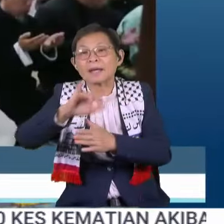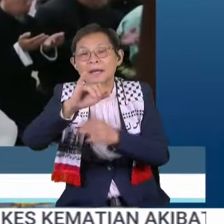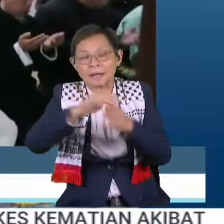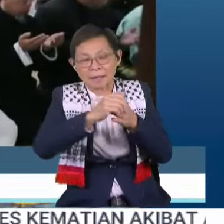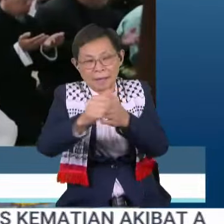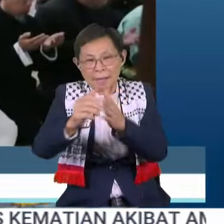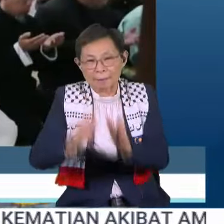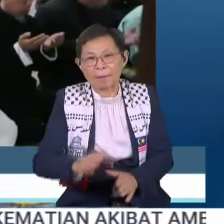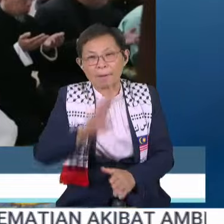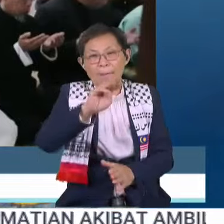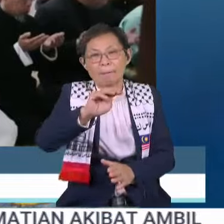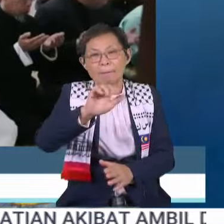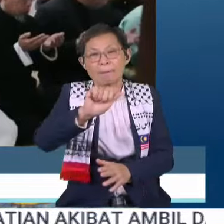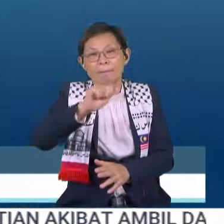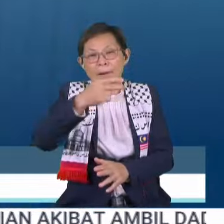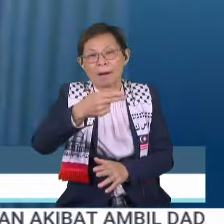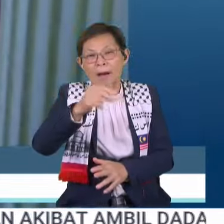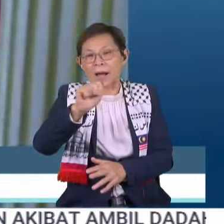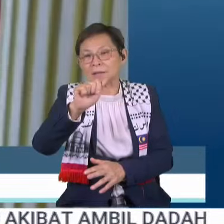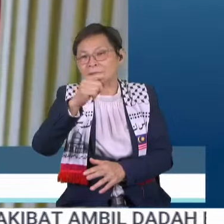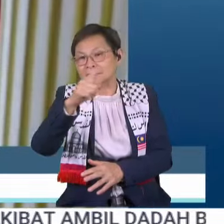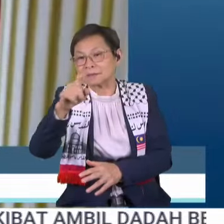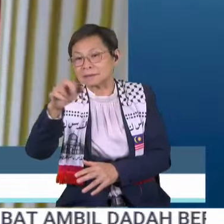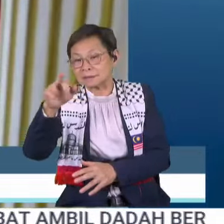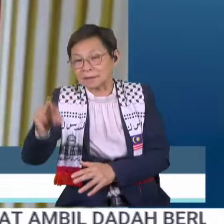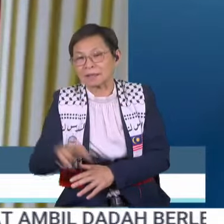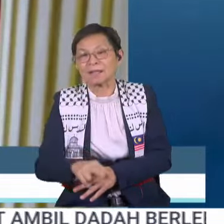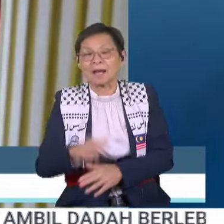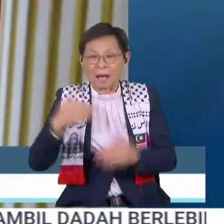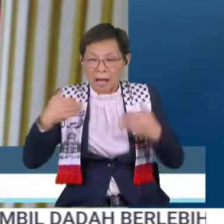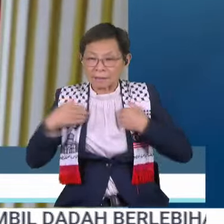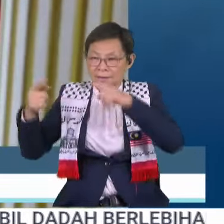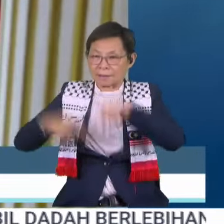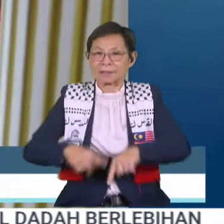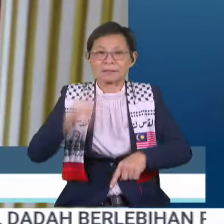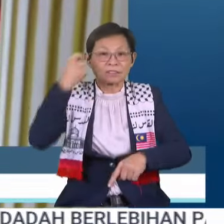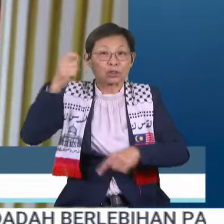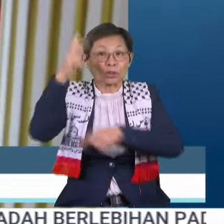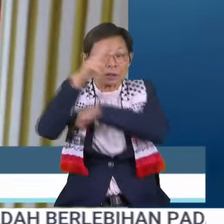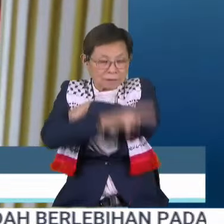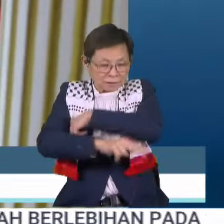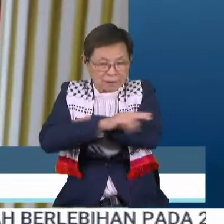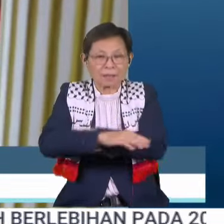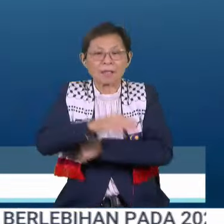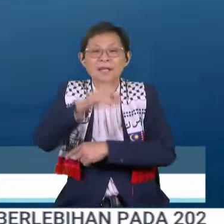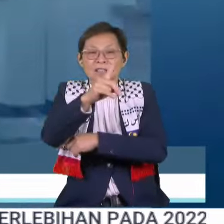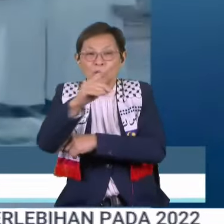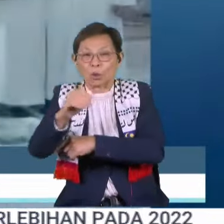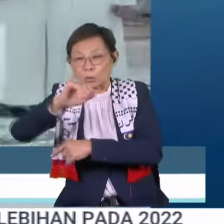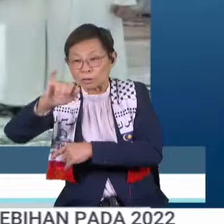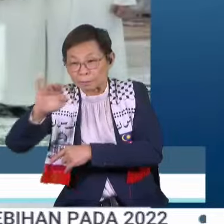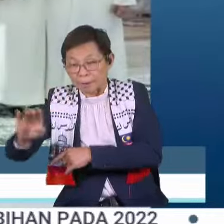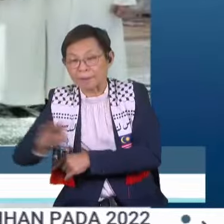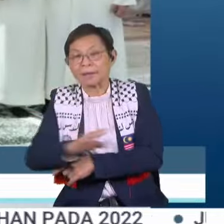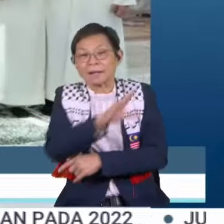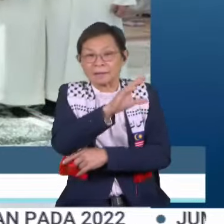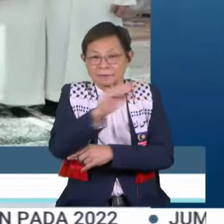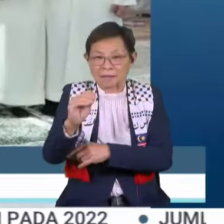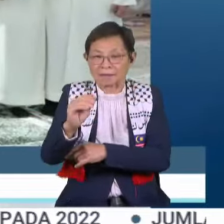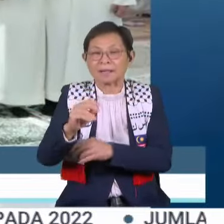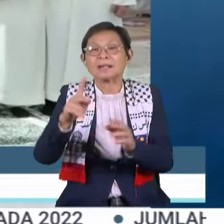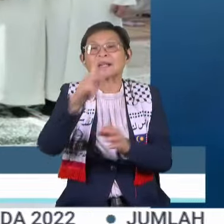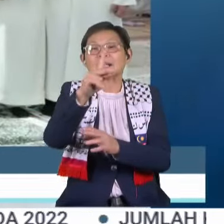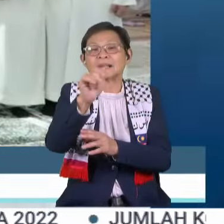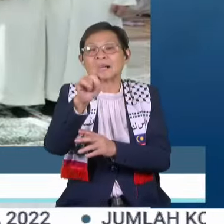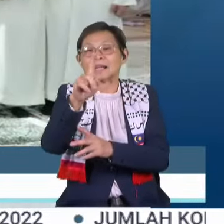Negeri mahazir Abdan turut hadir setiausaha kerajaan Negeri Tan Sri Dr Azmi rohani pegawai daerah Johor Bahru muzaldin Mohamad serta